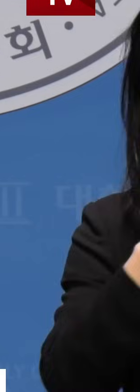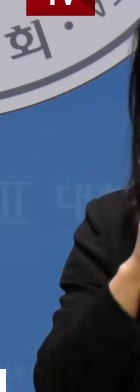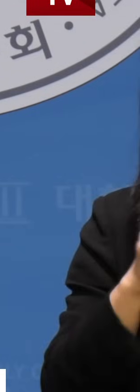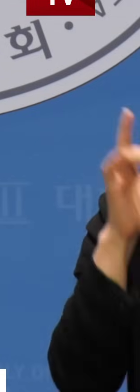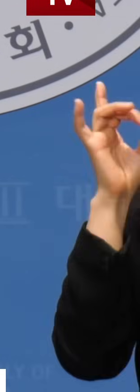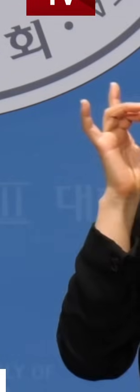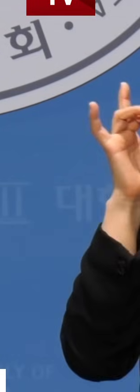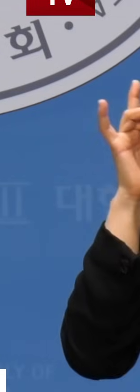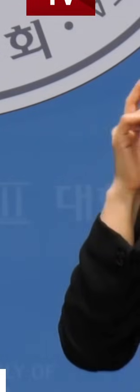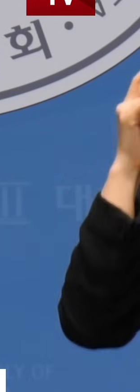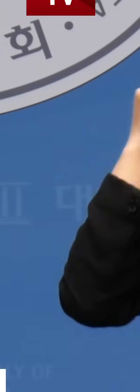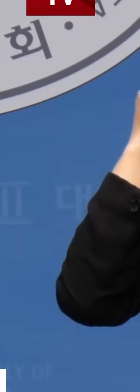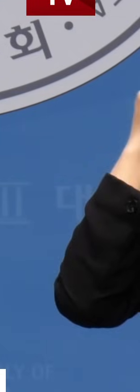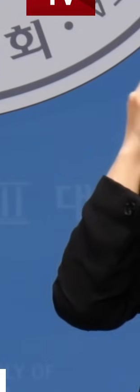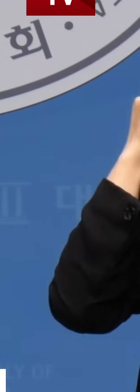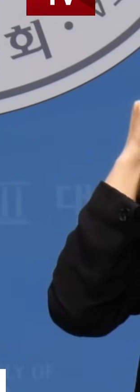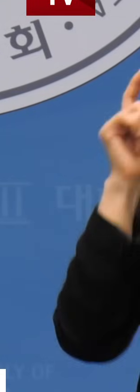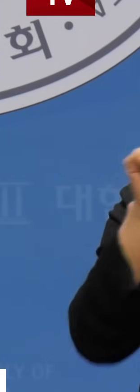말 하지 않습니까?